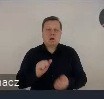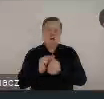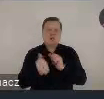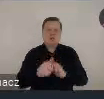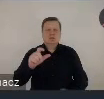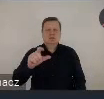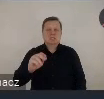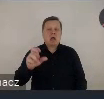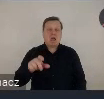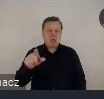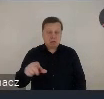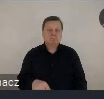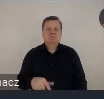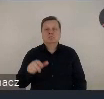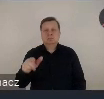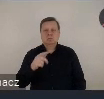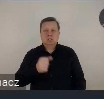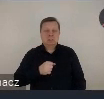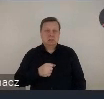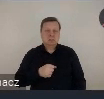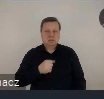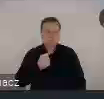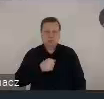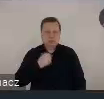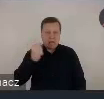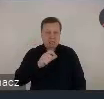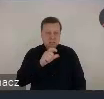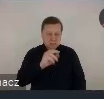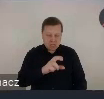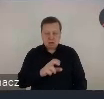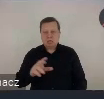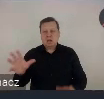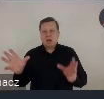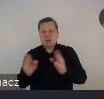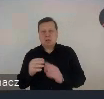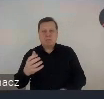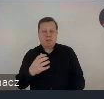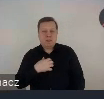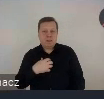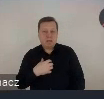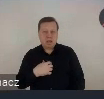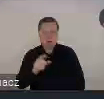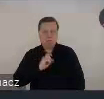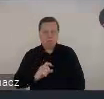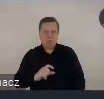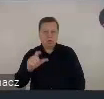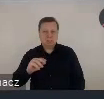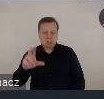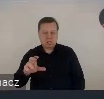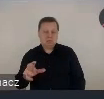rzemieślniczych, na przykład starszy cechu wspólnie razem z dyrektorem biura cechu.